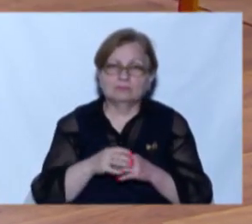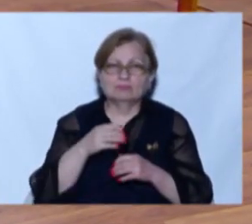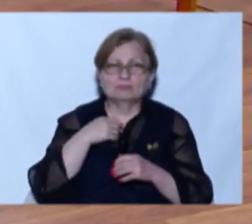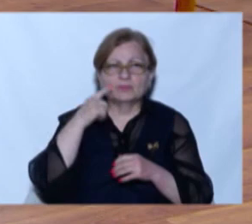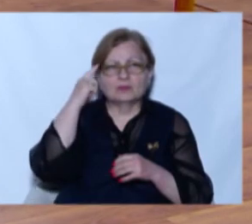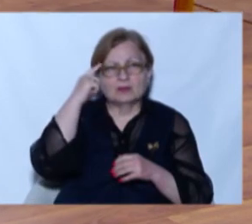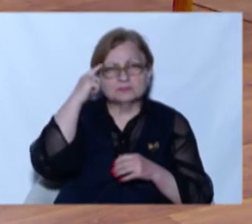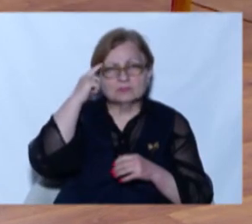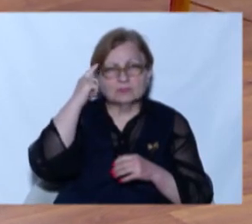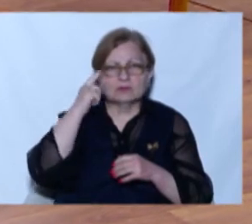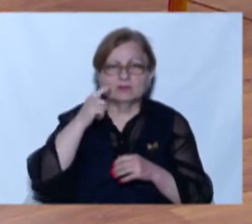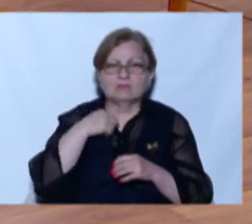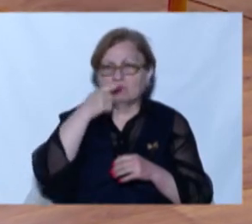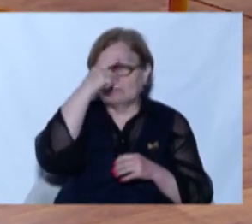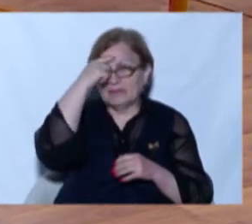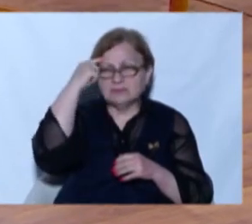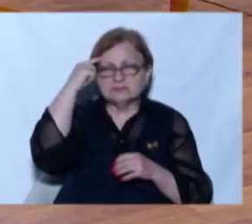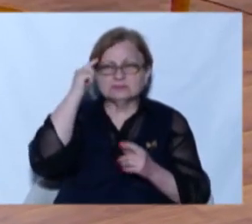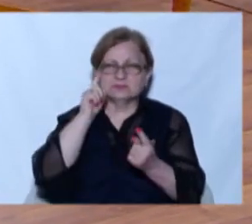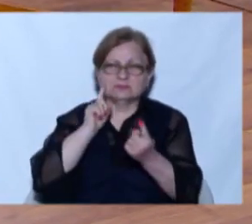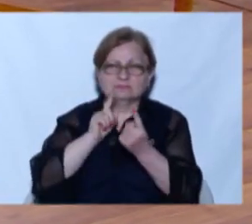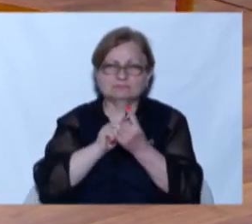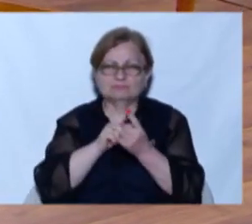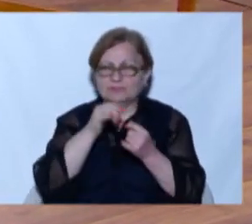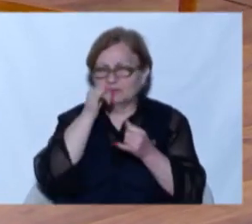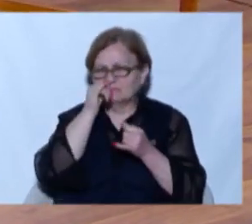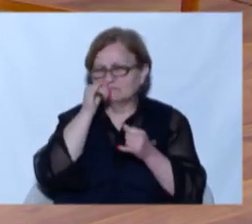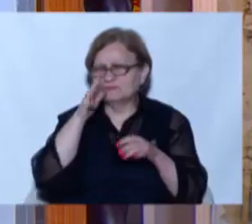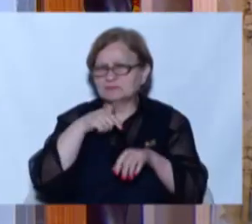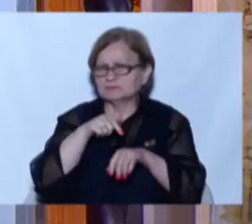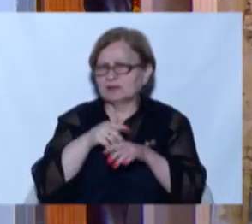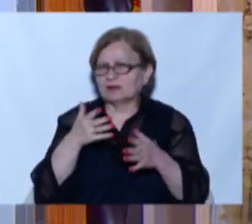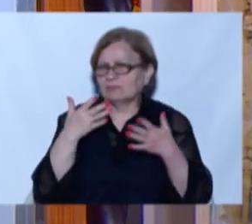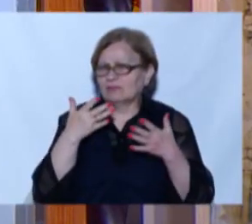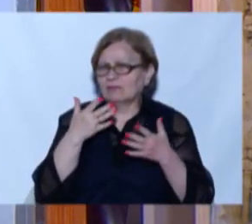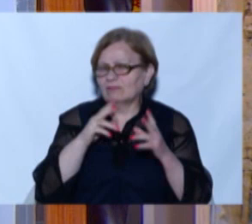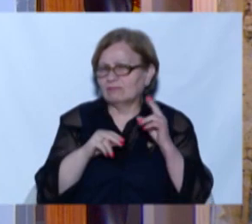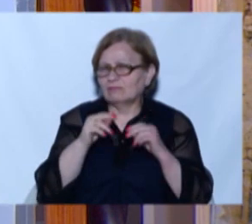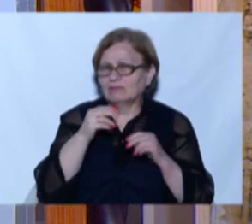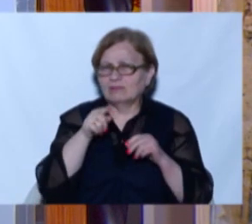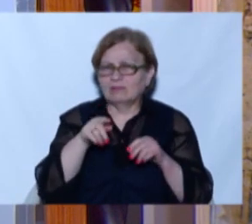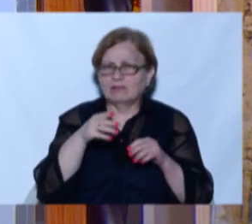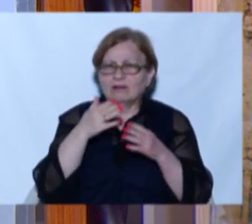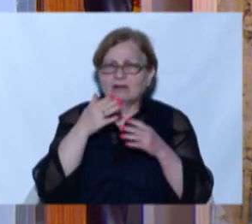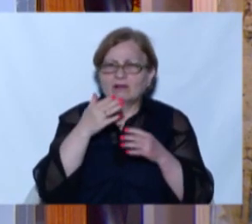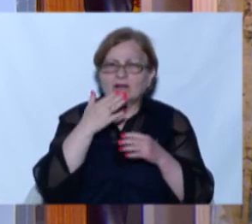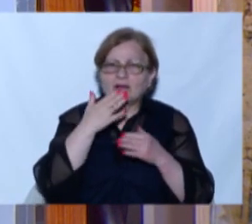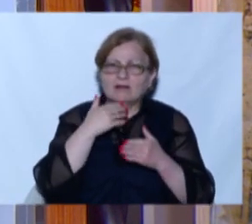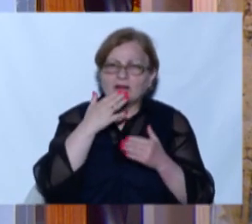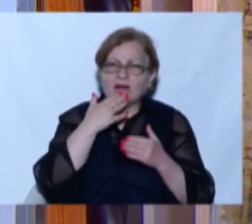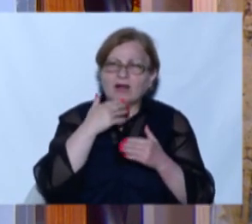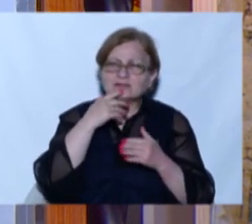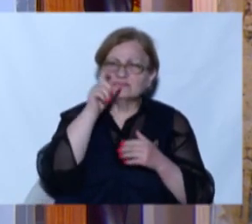მგონია ბედისწერის წინაშე ვდგები, ვერ წარმოვიდგენდი, თუ აი ასეთ ადვილ კაცზე ასე